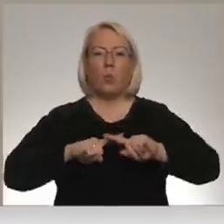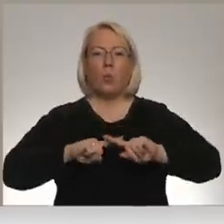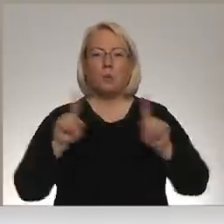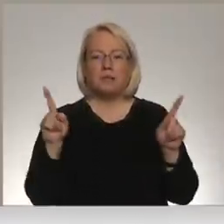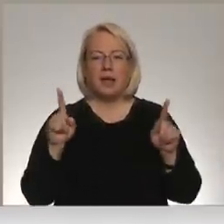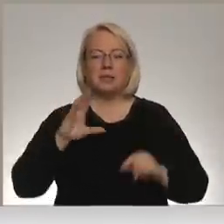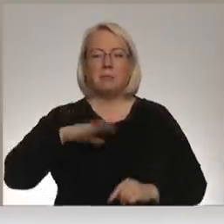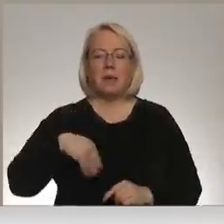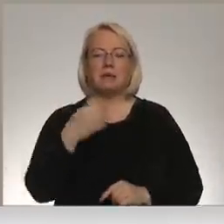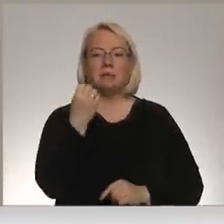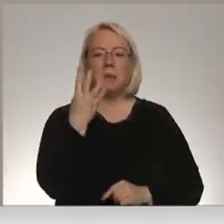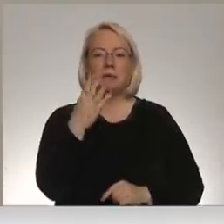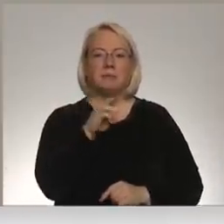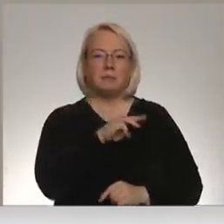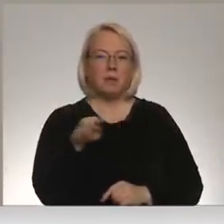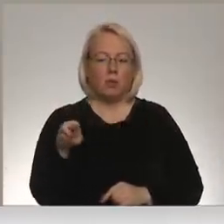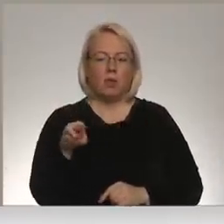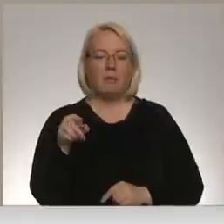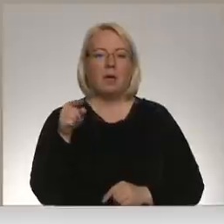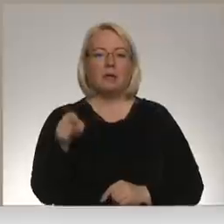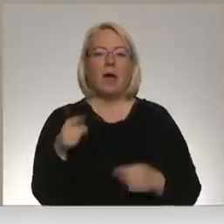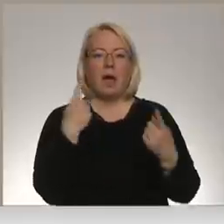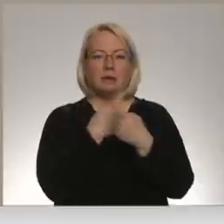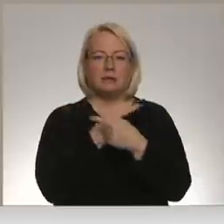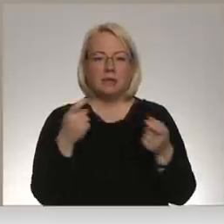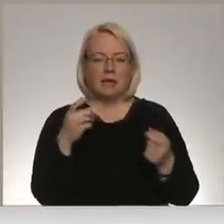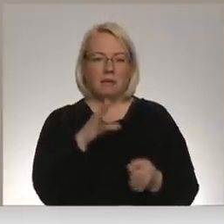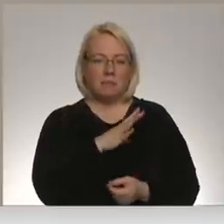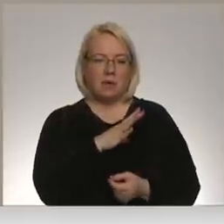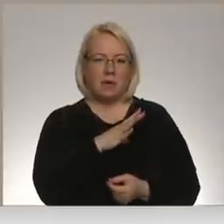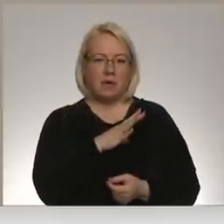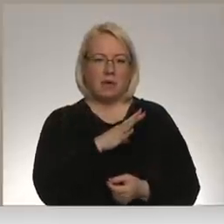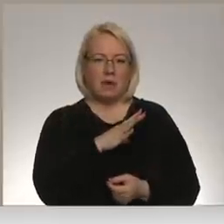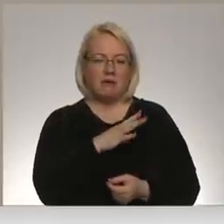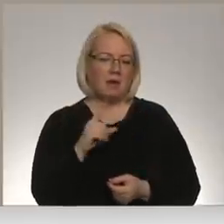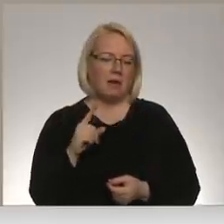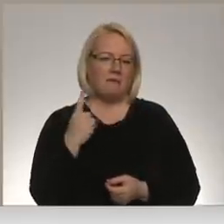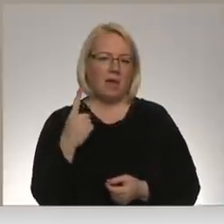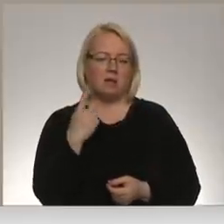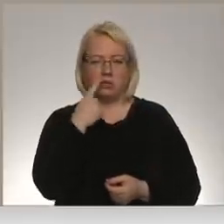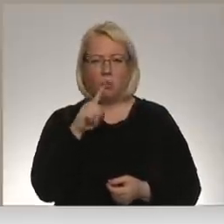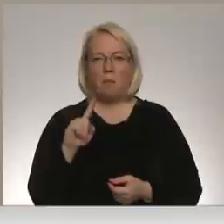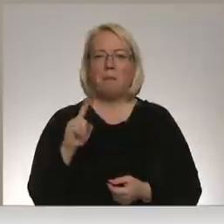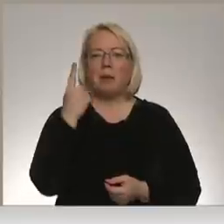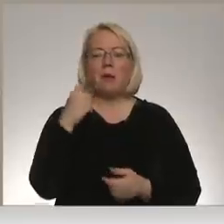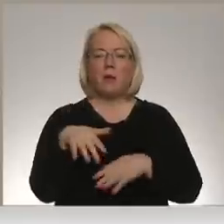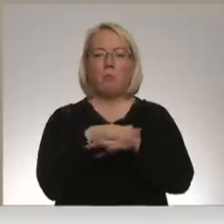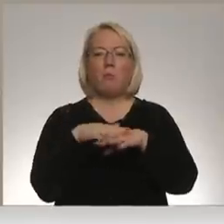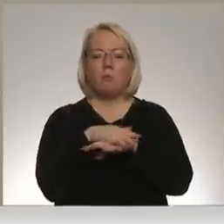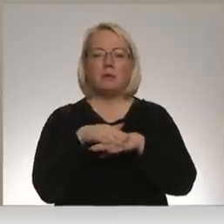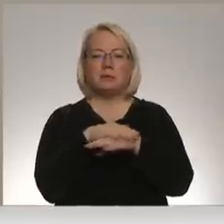pēc 15 minūtēm, un jā, man šo ziņu, tad pirmais vai viens no pirmajiem, kas saka, publiskajā